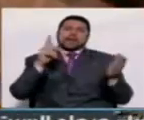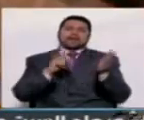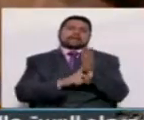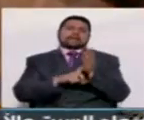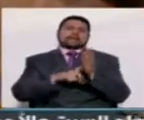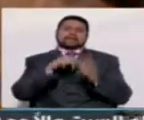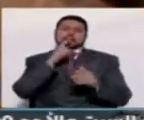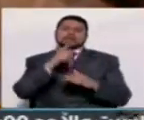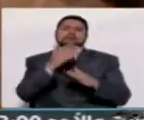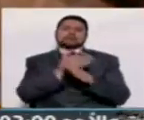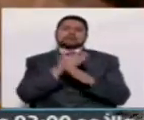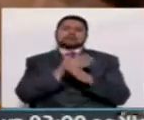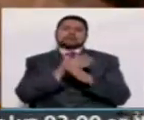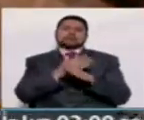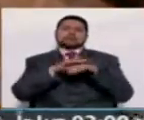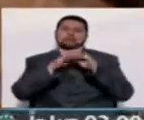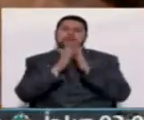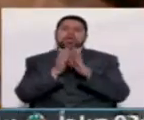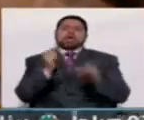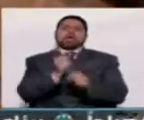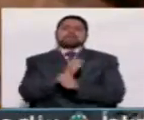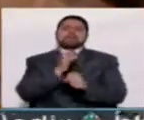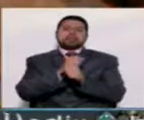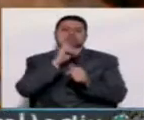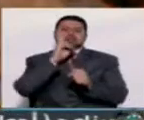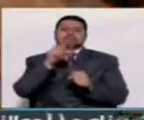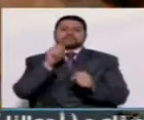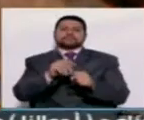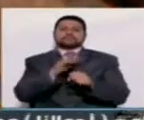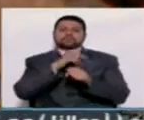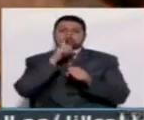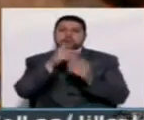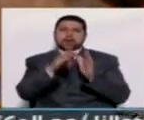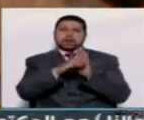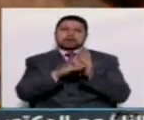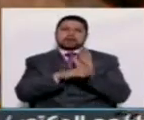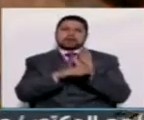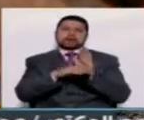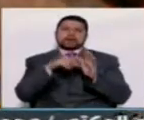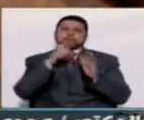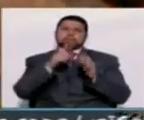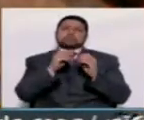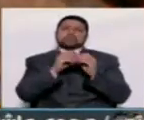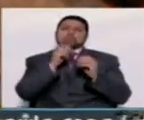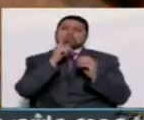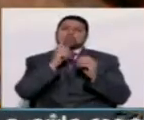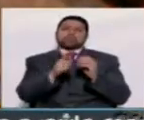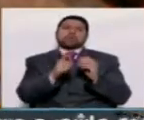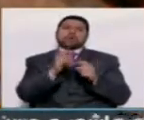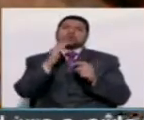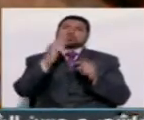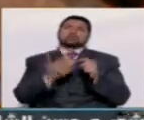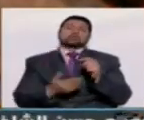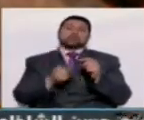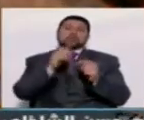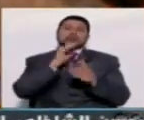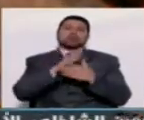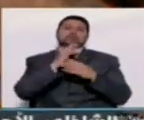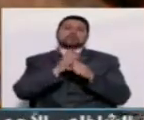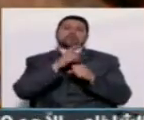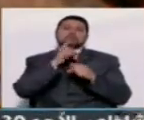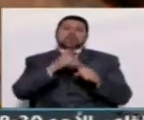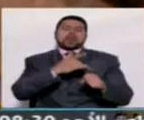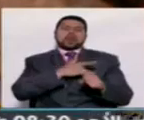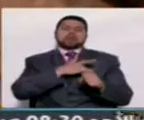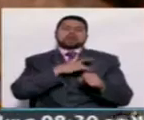وهذا تطبيق عملي لما قلناه في صدر الحلقة، عندما قلنا إن سيدنا رسول الله صلى الله عليه وسلم أشار إلى